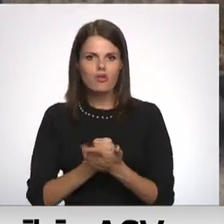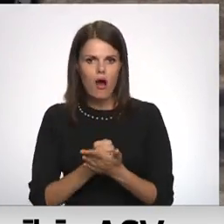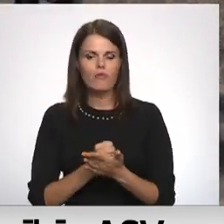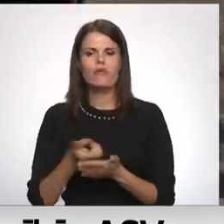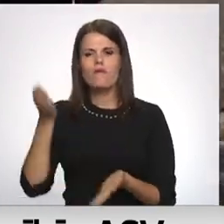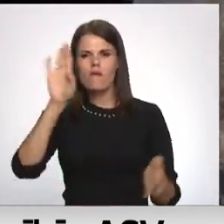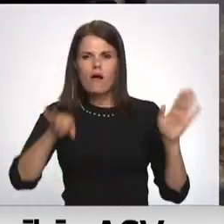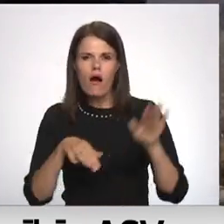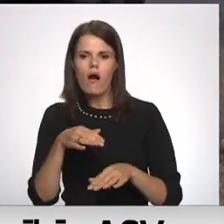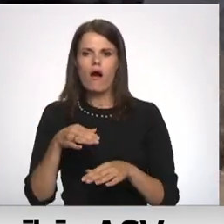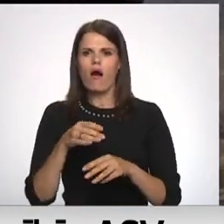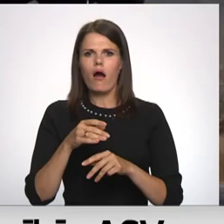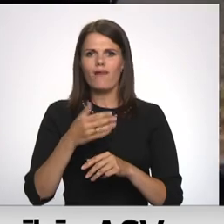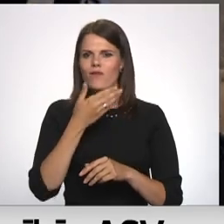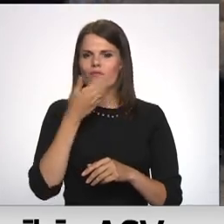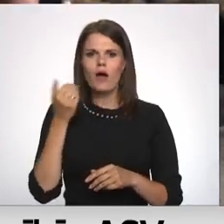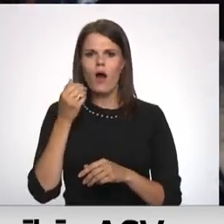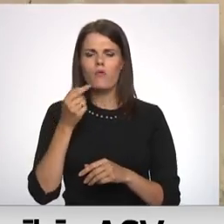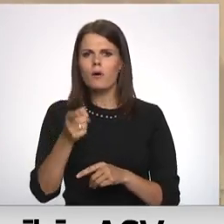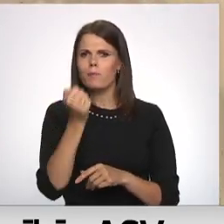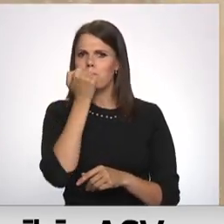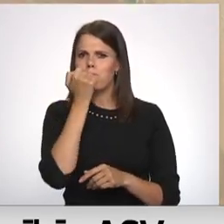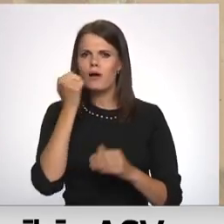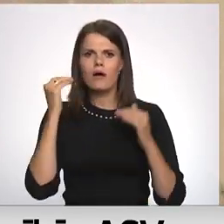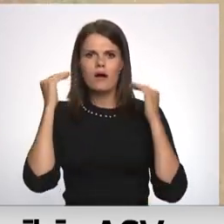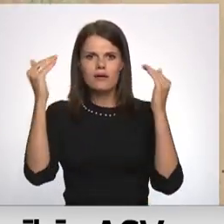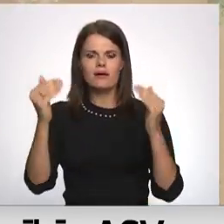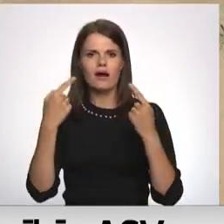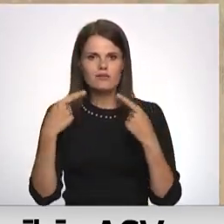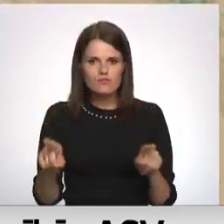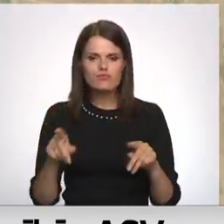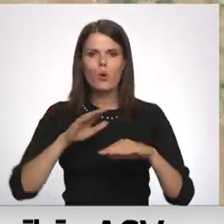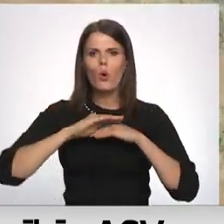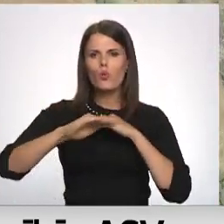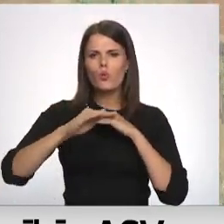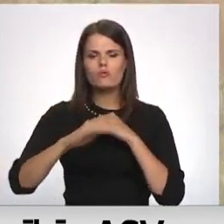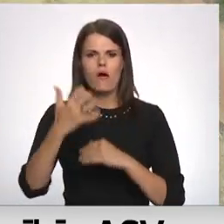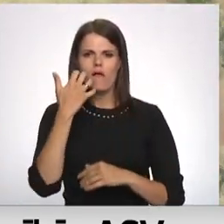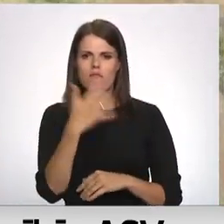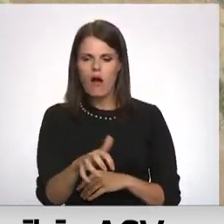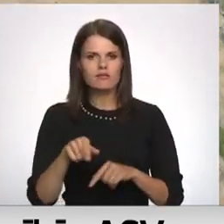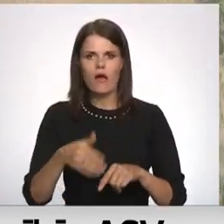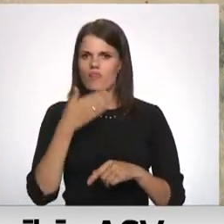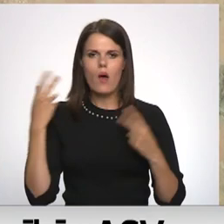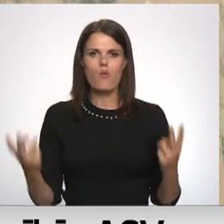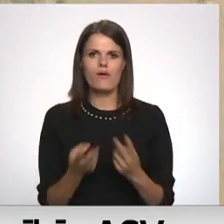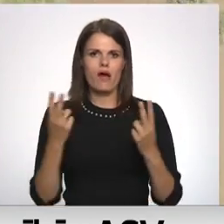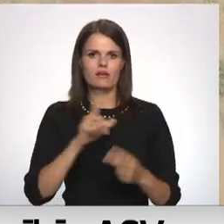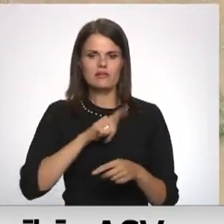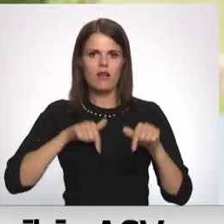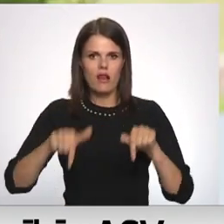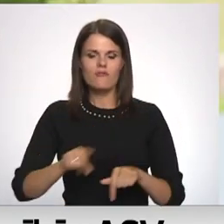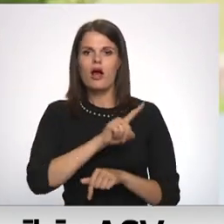kalnu grēdes ar mums neierasto retinēto gaisu un tūkstnešus ar mums neierasto karstumu līdz pat 46